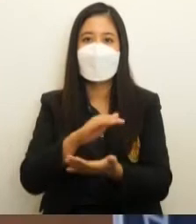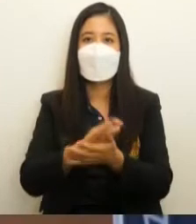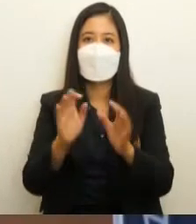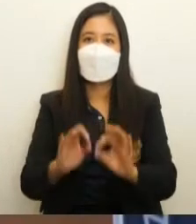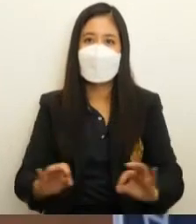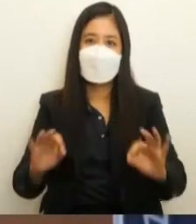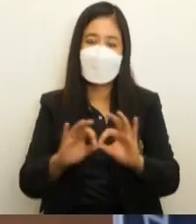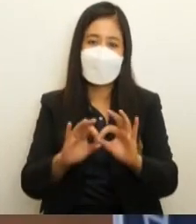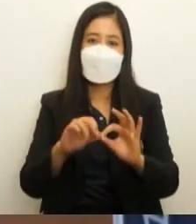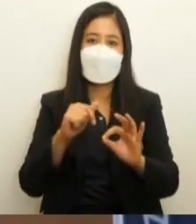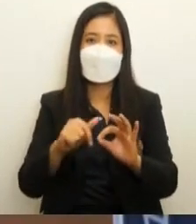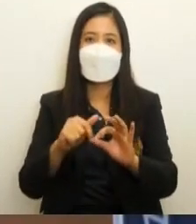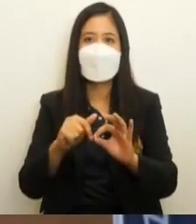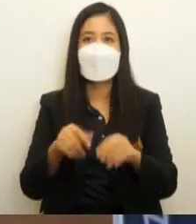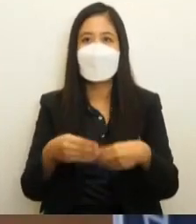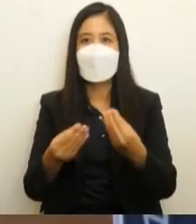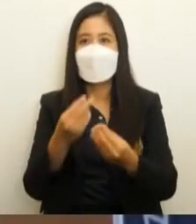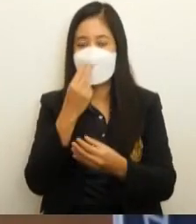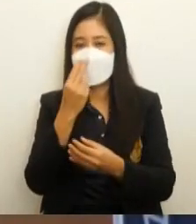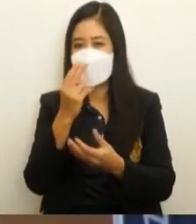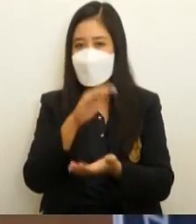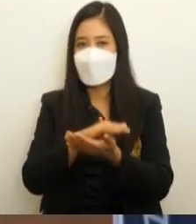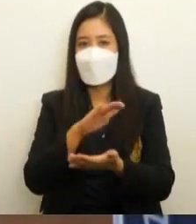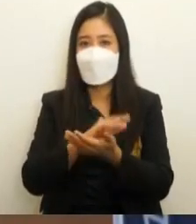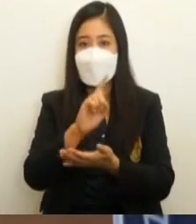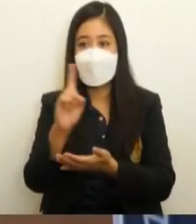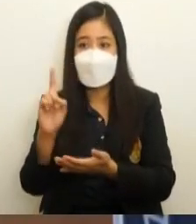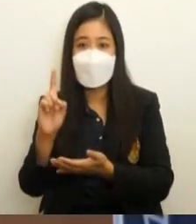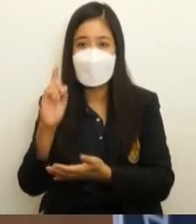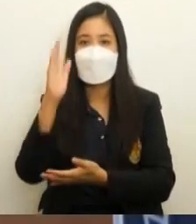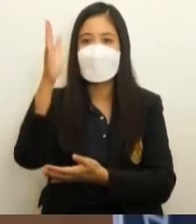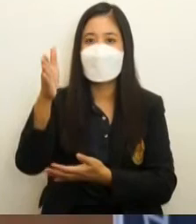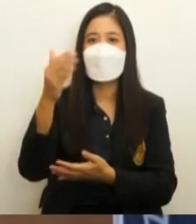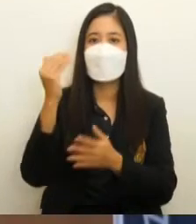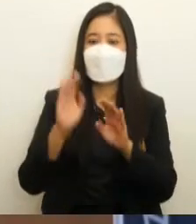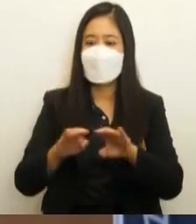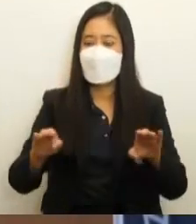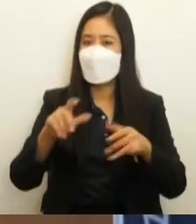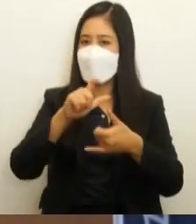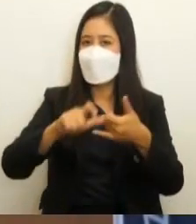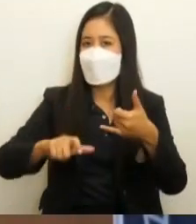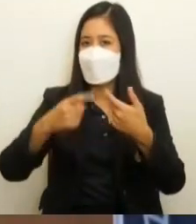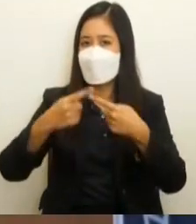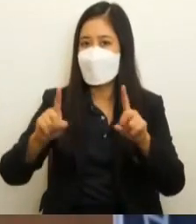ามาติดตามชมว่าเราจะเจอโรงเรียนอะไรต่อไปซึ่งเป็นลักษณะที่แตกต่